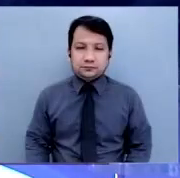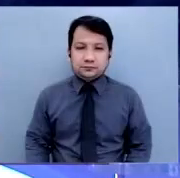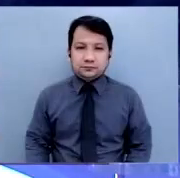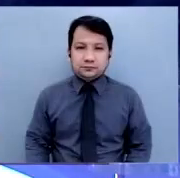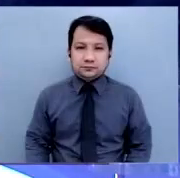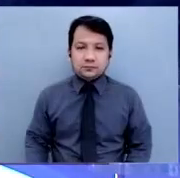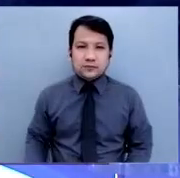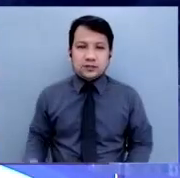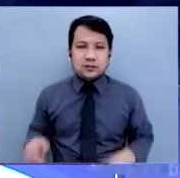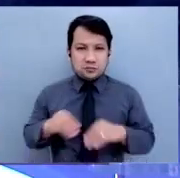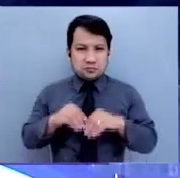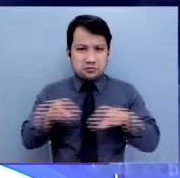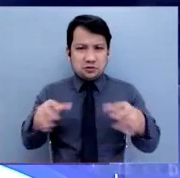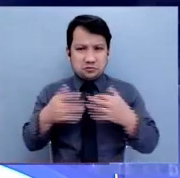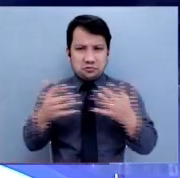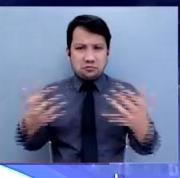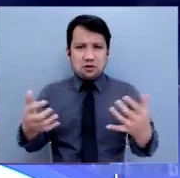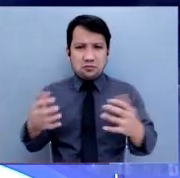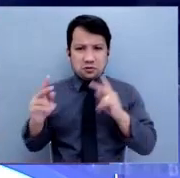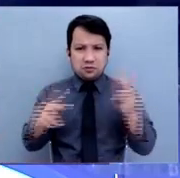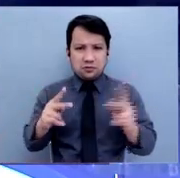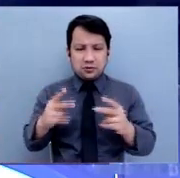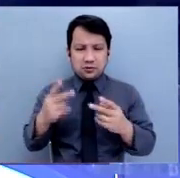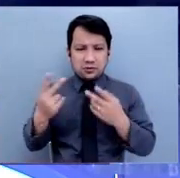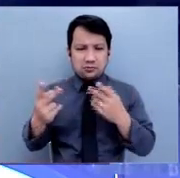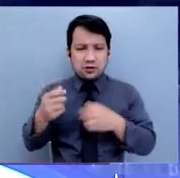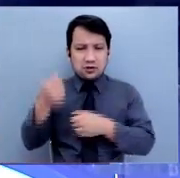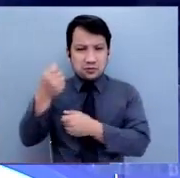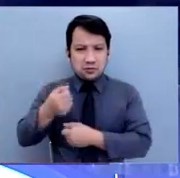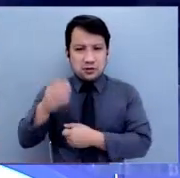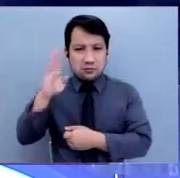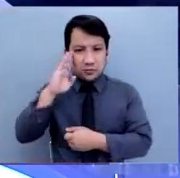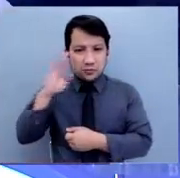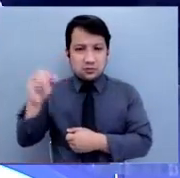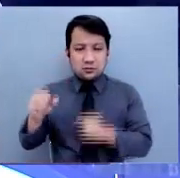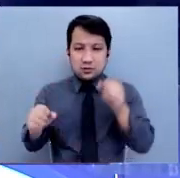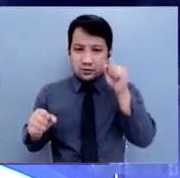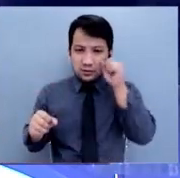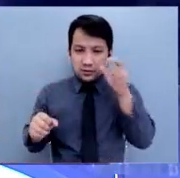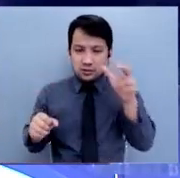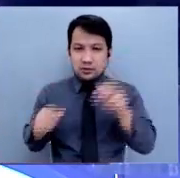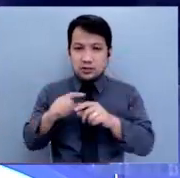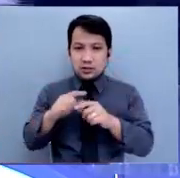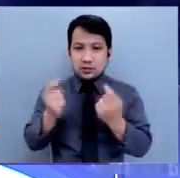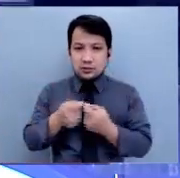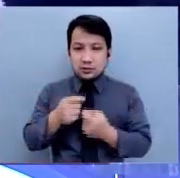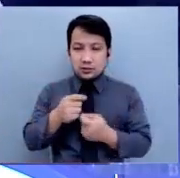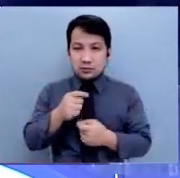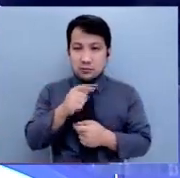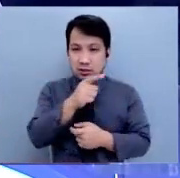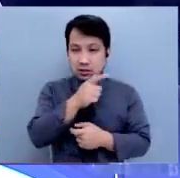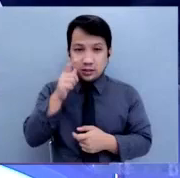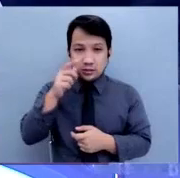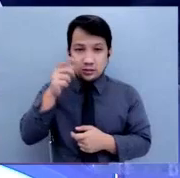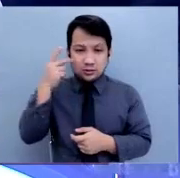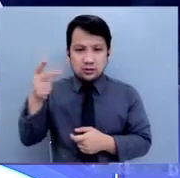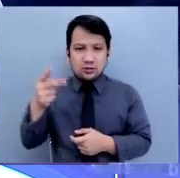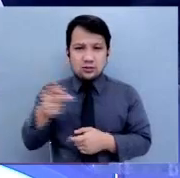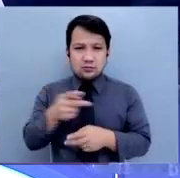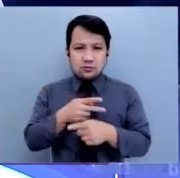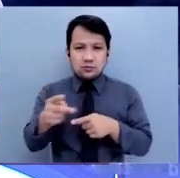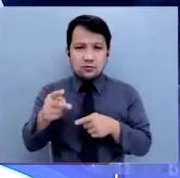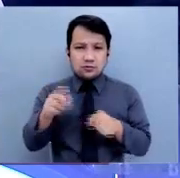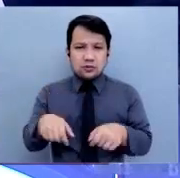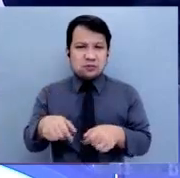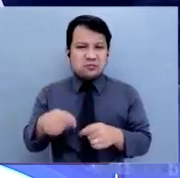Pasig laban sa dami ng dadalo sa mga campaign rallies ang BBM Sara Unit Team at ang Team Lenny Kiko. Pero para sa isang profesor, mind